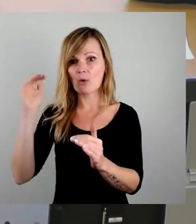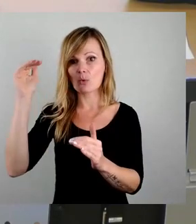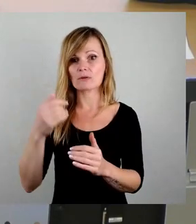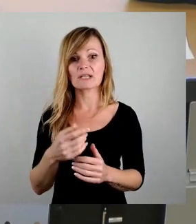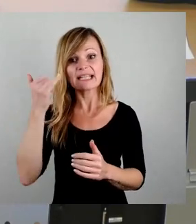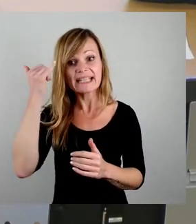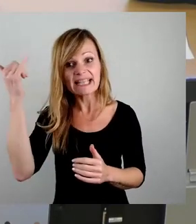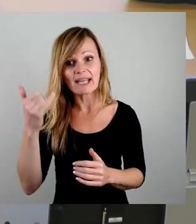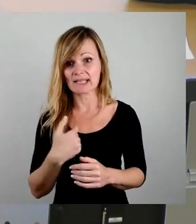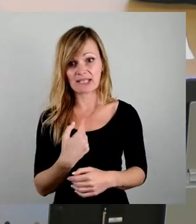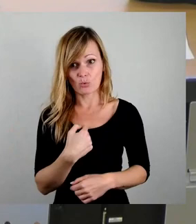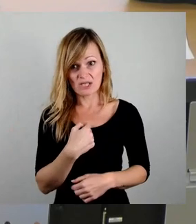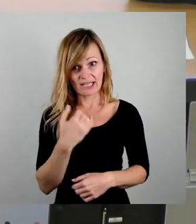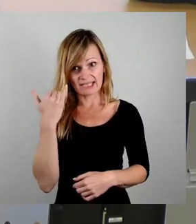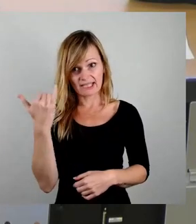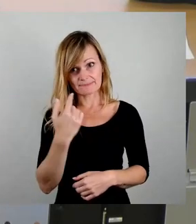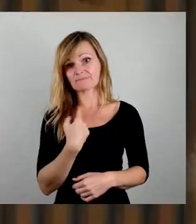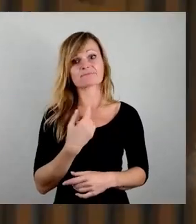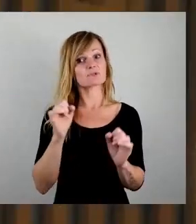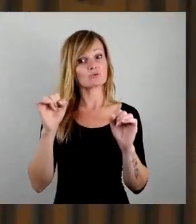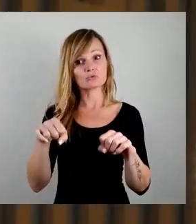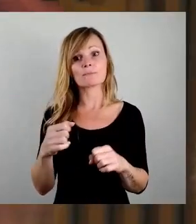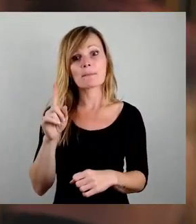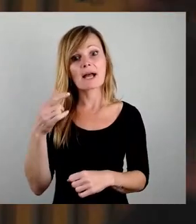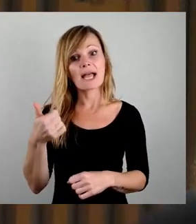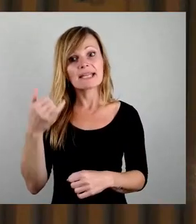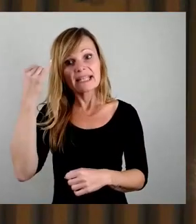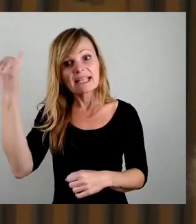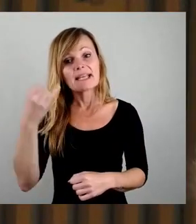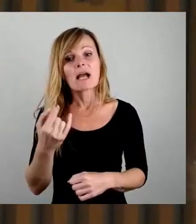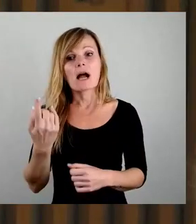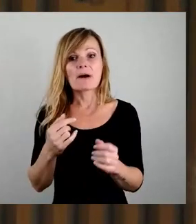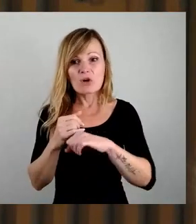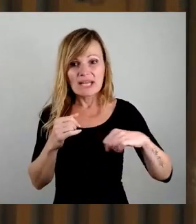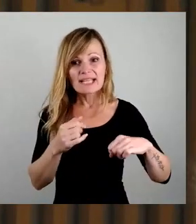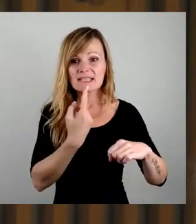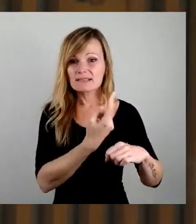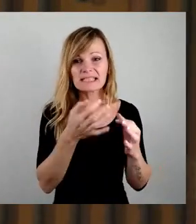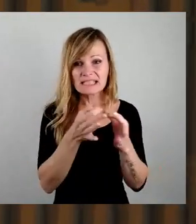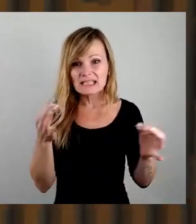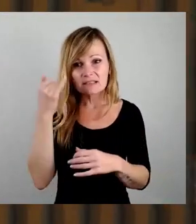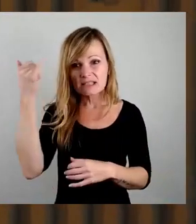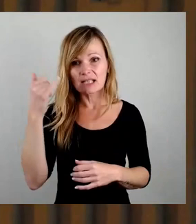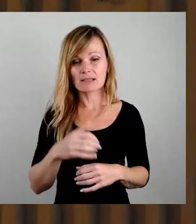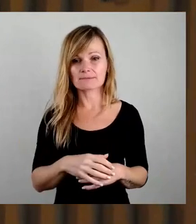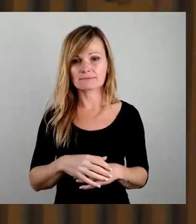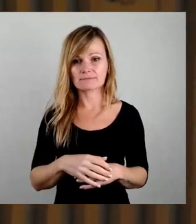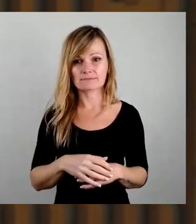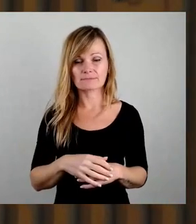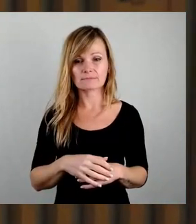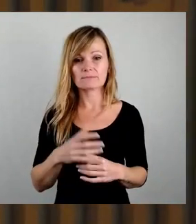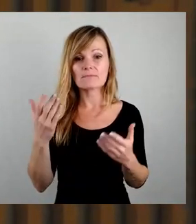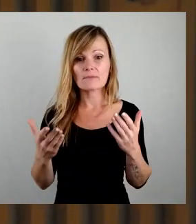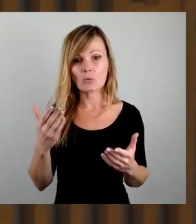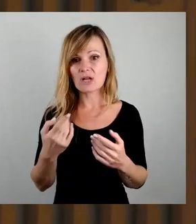nie unsere Idee und wir werden dem auch nie zustimmen. Aber das ist eine Idee. Aber von den Linken kommt gar nichts. Oder wollen wir es denn vielleicht wie andere Sachen